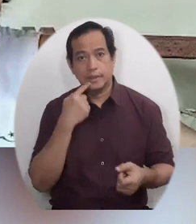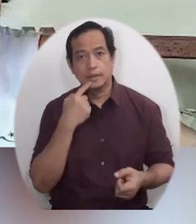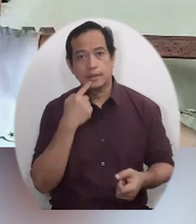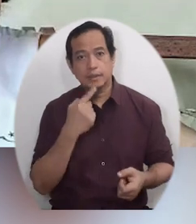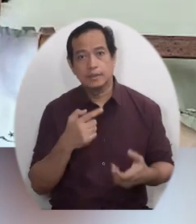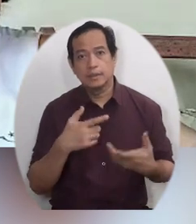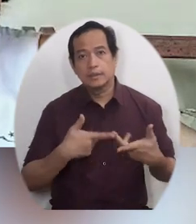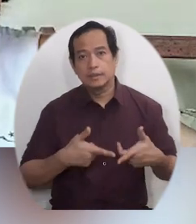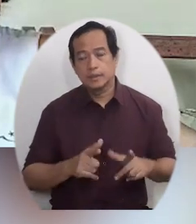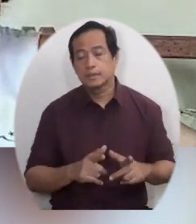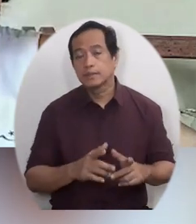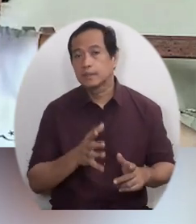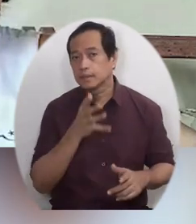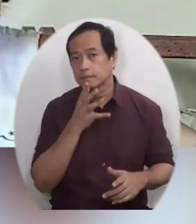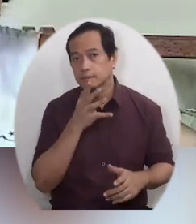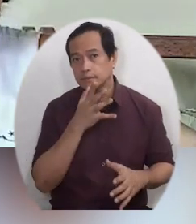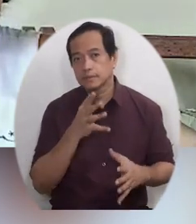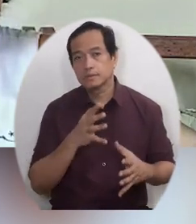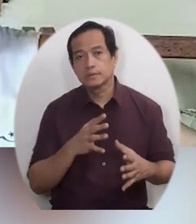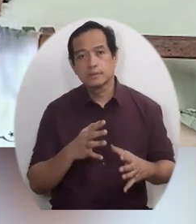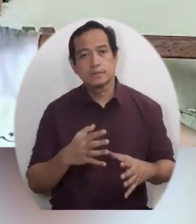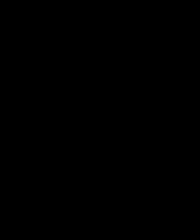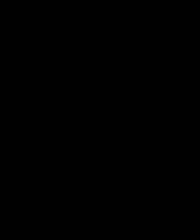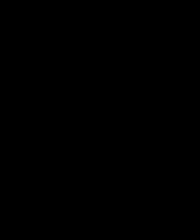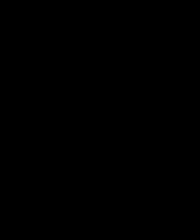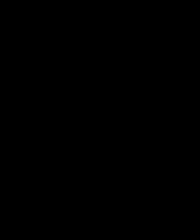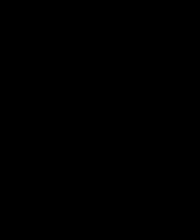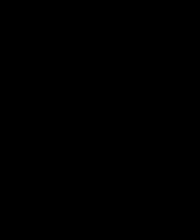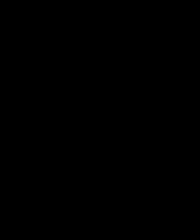pagsubok na dumating sa aming buhay.